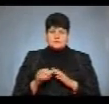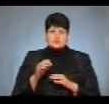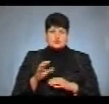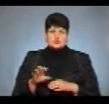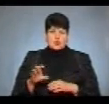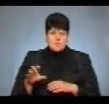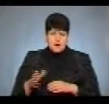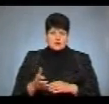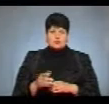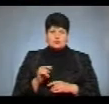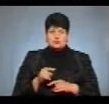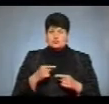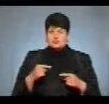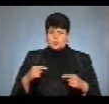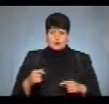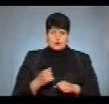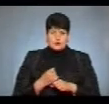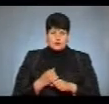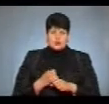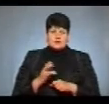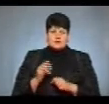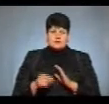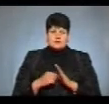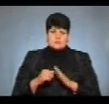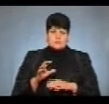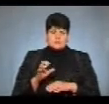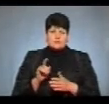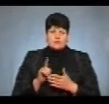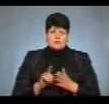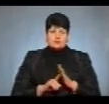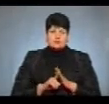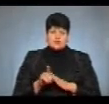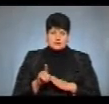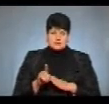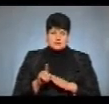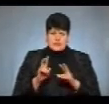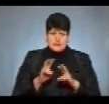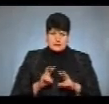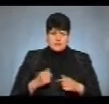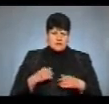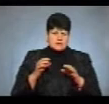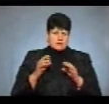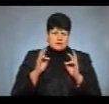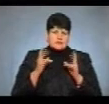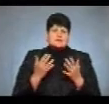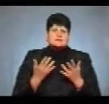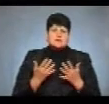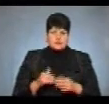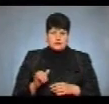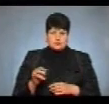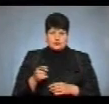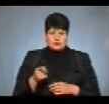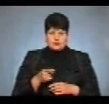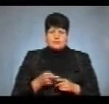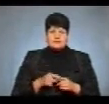що будь-яка робота над безпритульними собаками має починатися з якогось аналізу. Ми ніколи не знали, скільки у Тернополі є